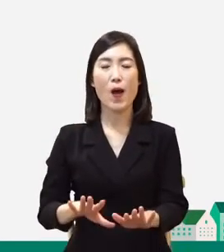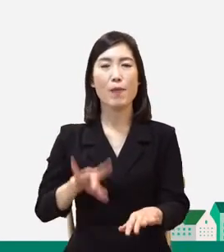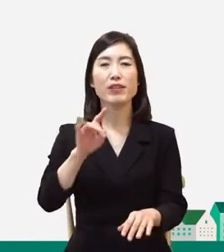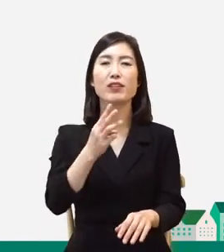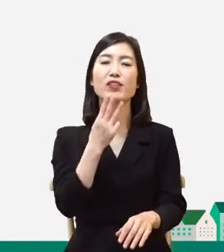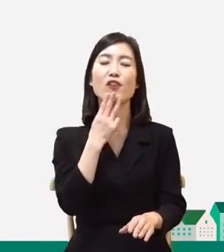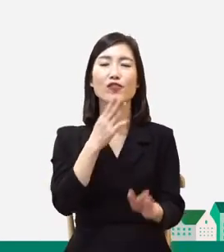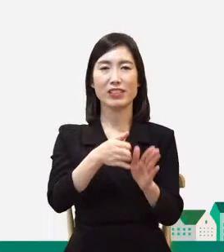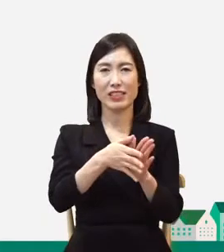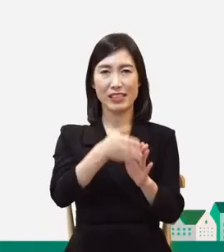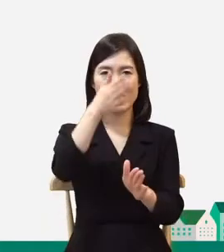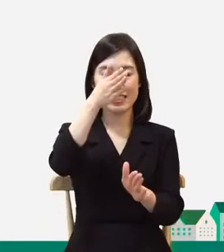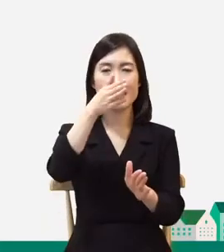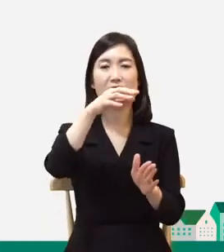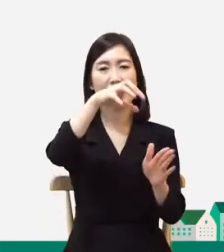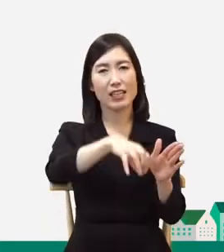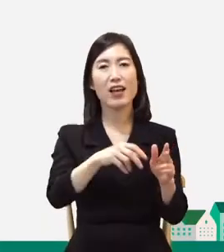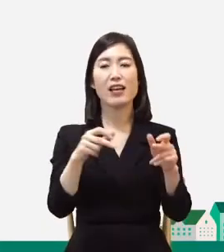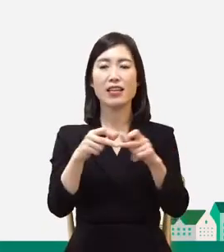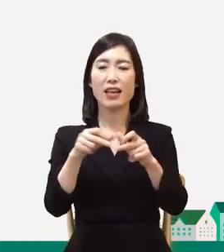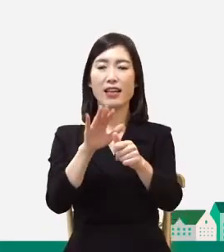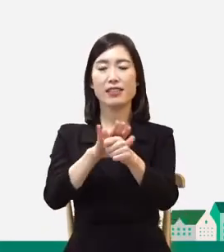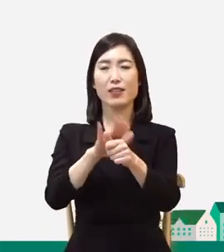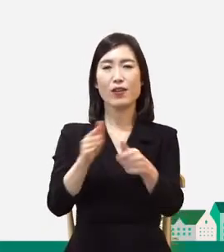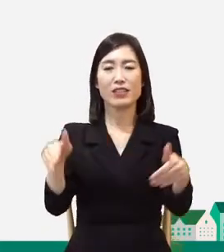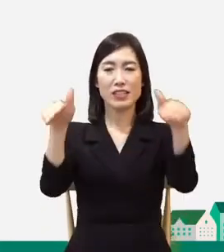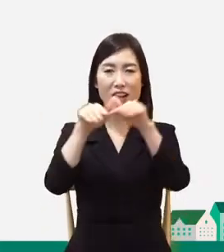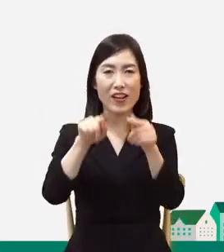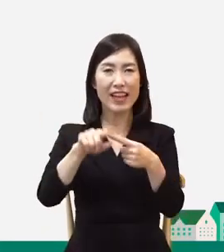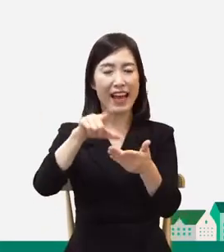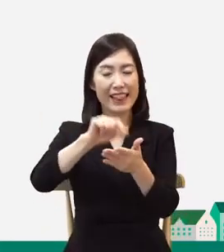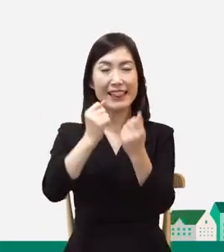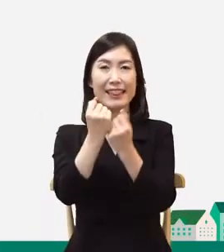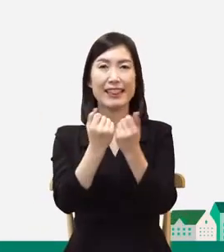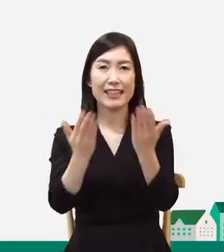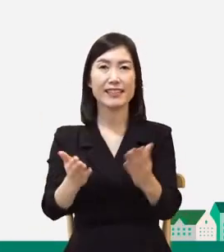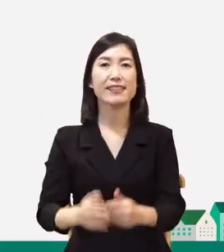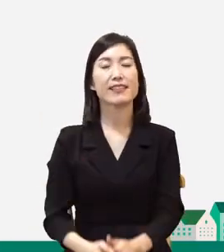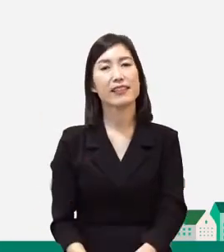먼저 서울시의 장애인 지원주택 현황을 간단하게 소개하도록 하겠습니다.